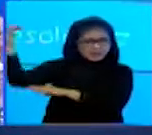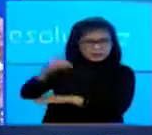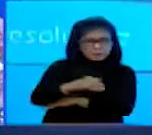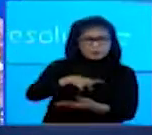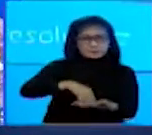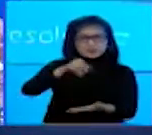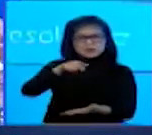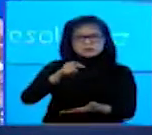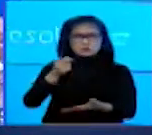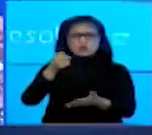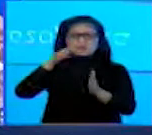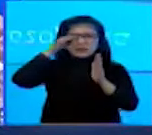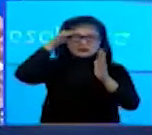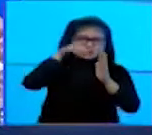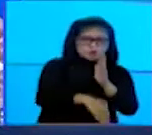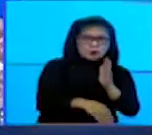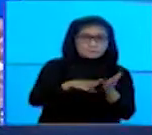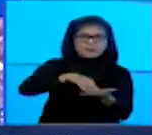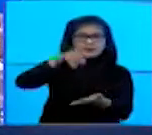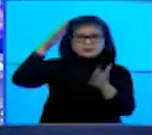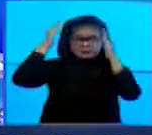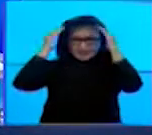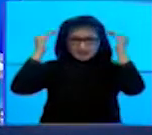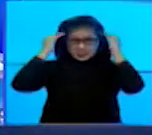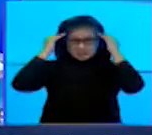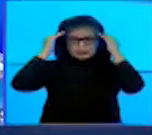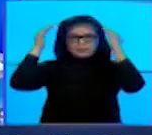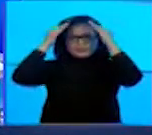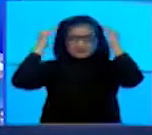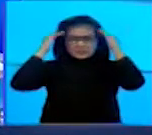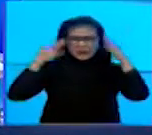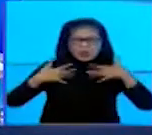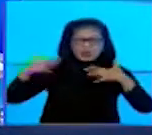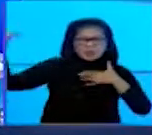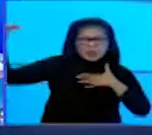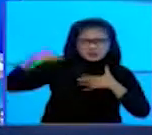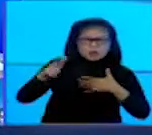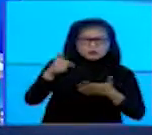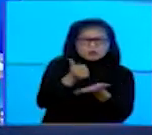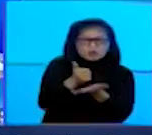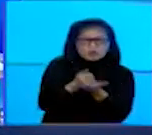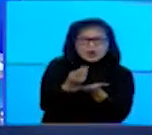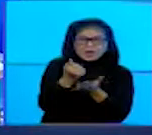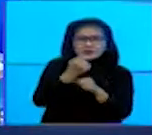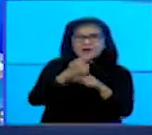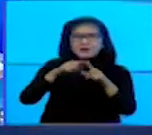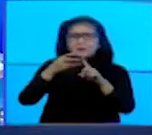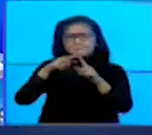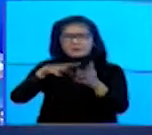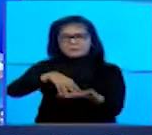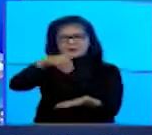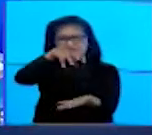anjloknya gabah dan beras petani. Para petani khawatir jika impor benar-benar dilaksanakan, harga gabah dan beras lokal semakin